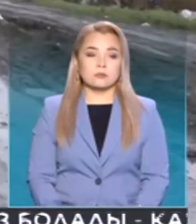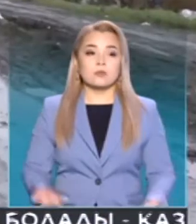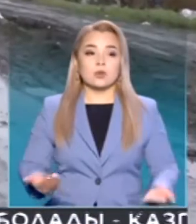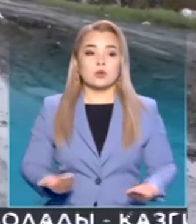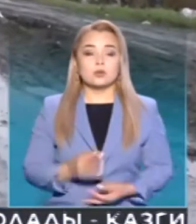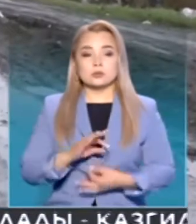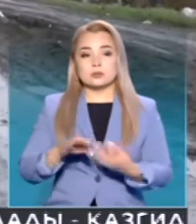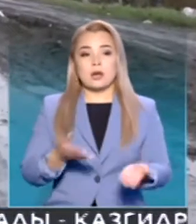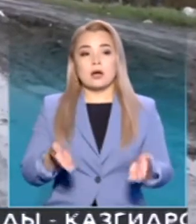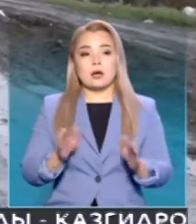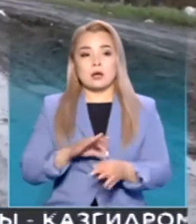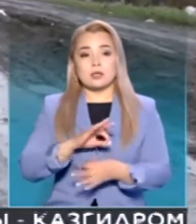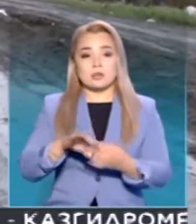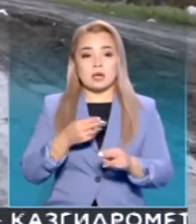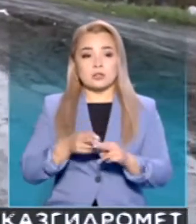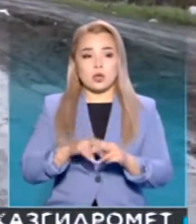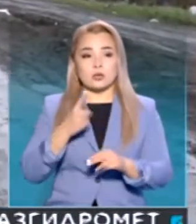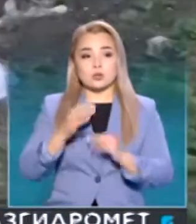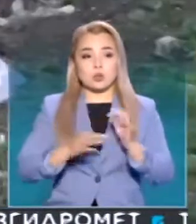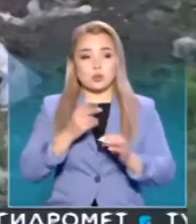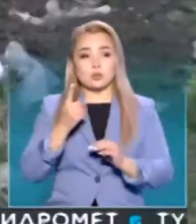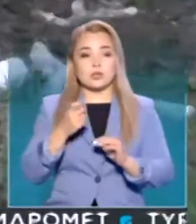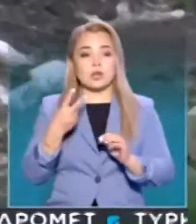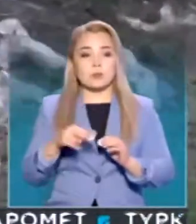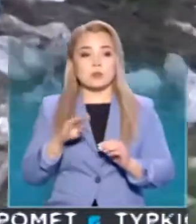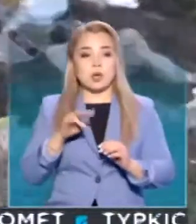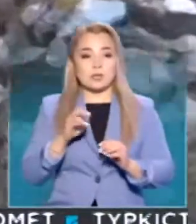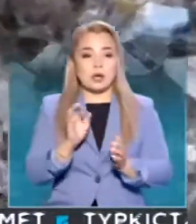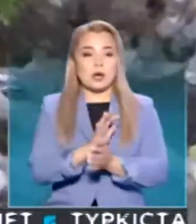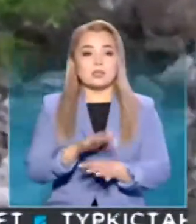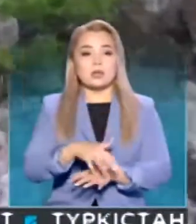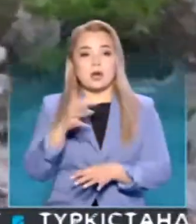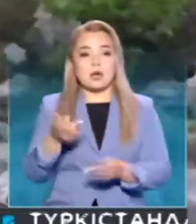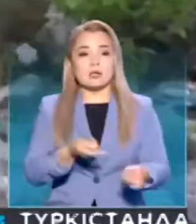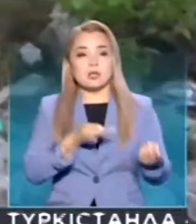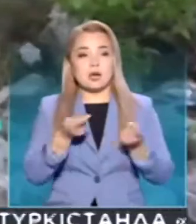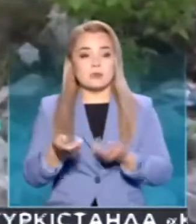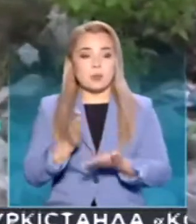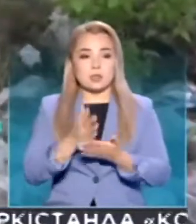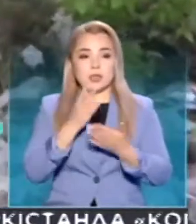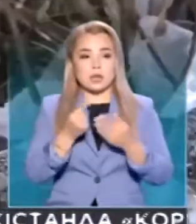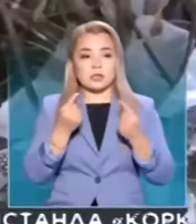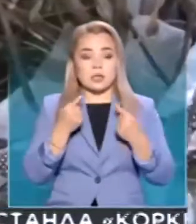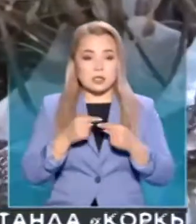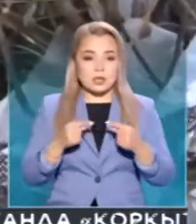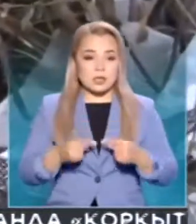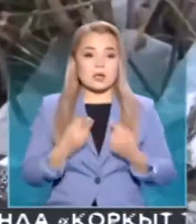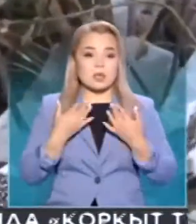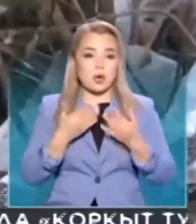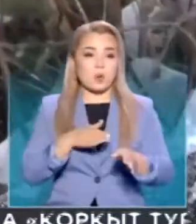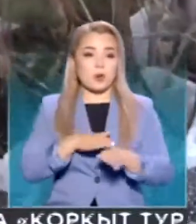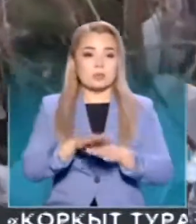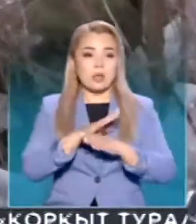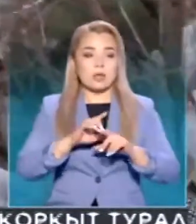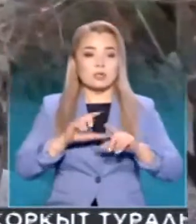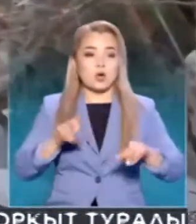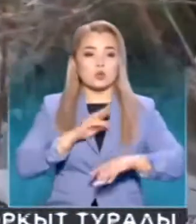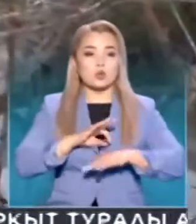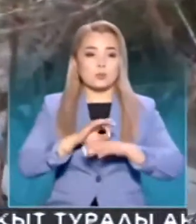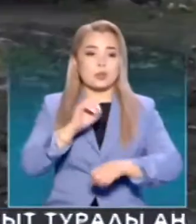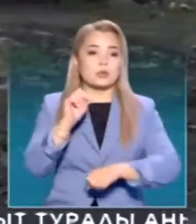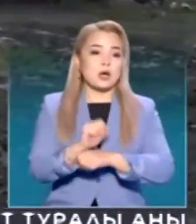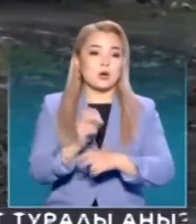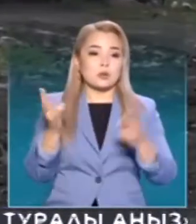Тұрмыстық қалдықтар полигонына тәулік сайын 120 тоннадай қоқыс әкелінеді. Экологтар тиісті талап орындалмайынша нысан жұмысын тоқтатуы қажет